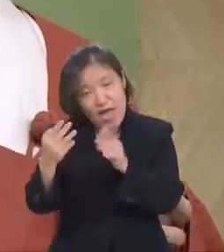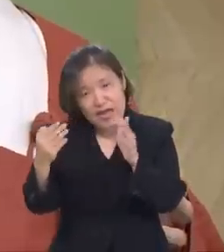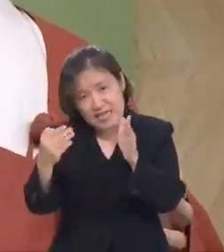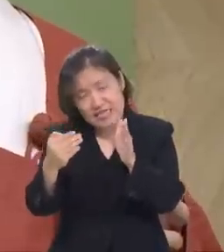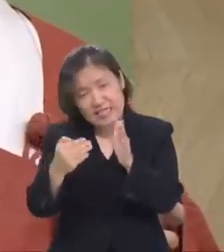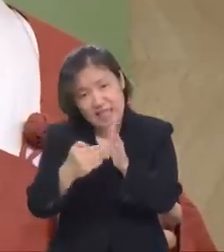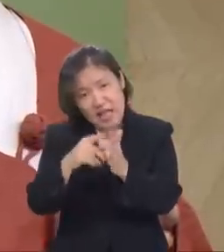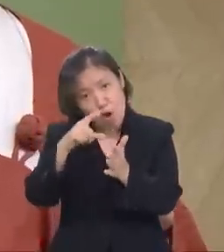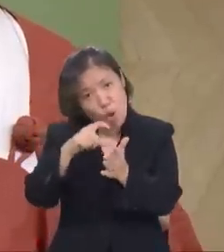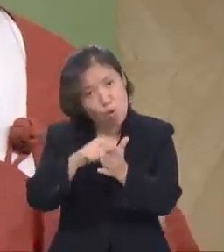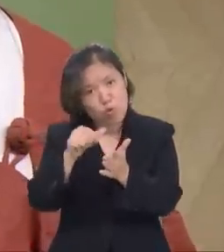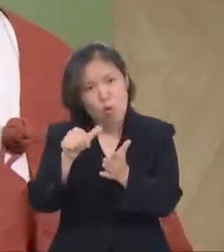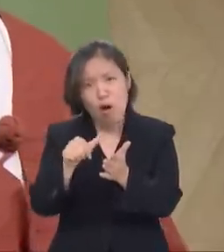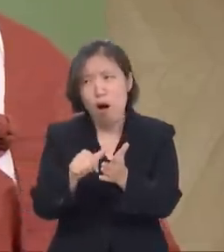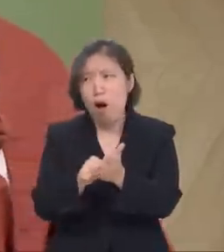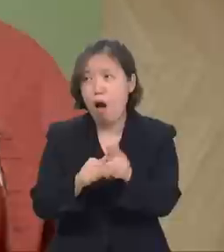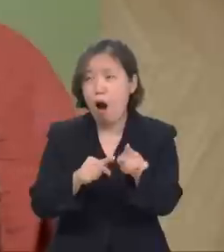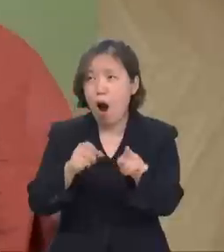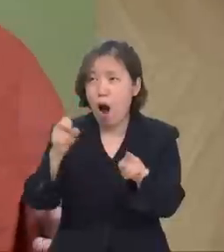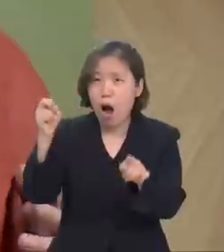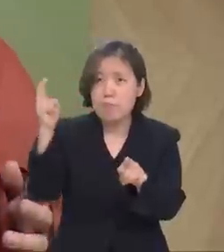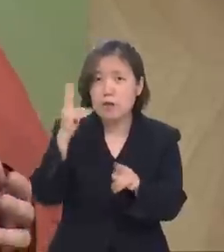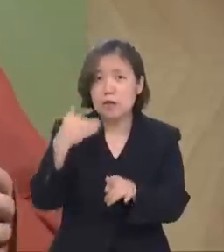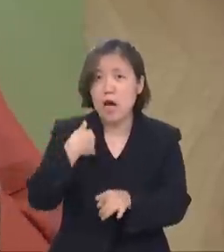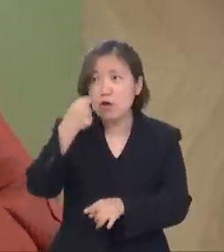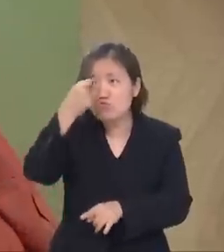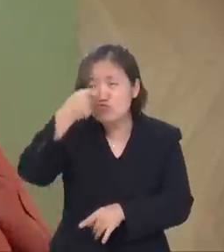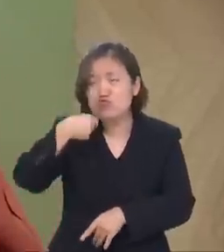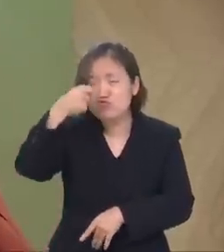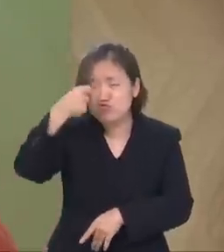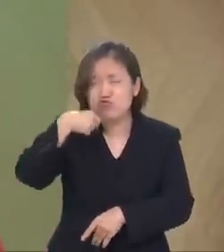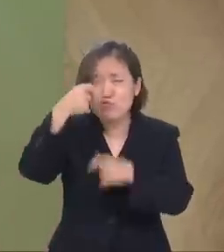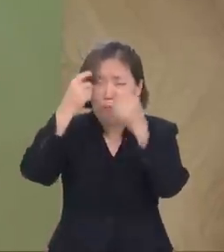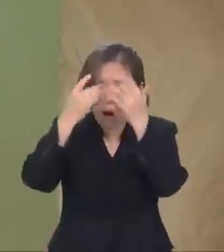눈에서 하염없이 눈물이 펑펑 쏟아지더래요